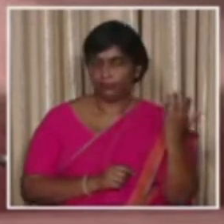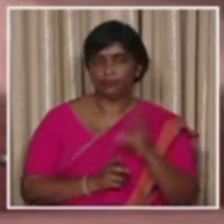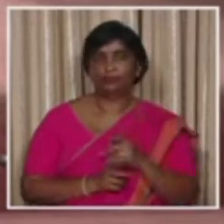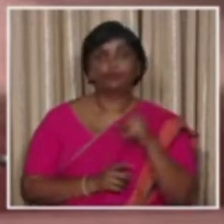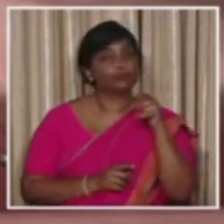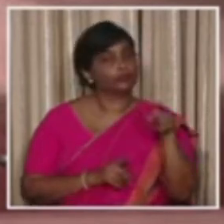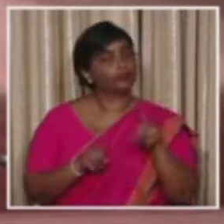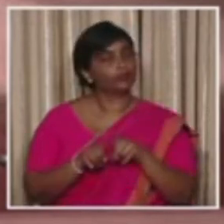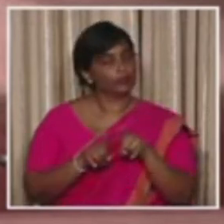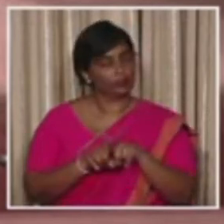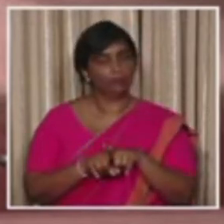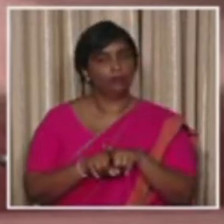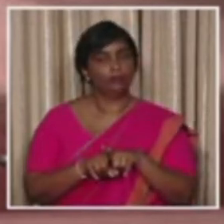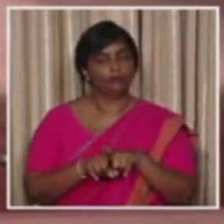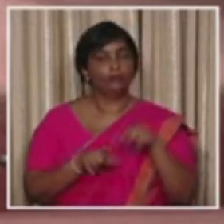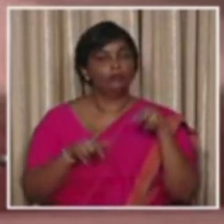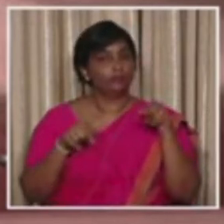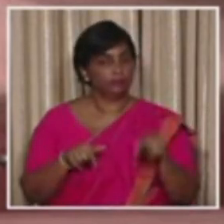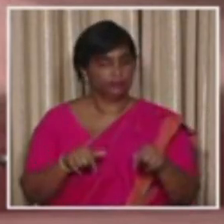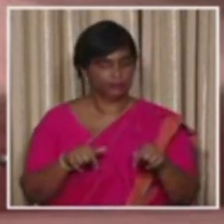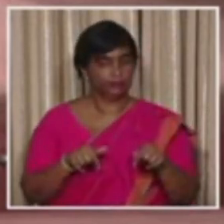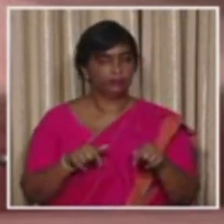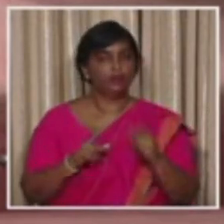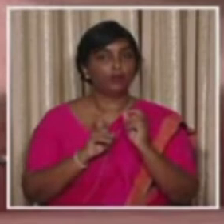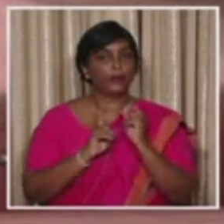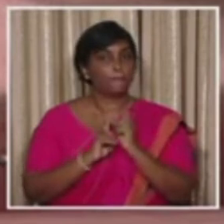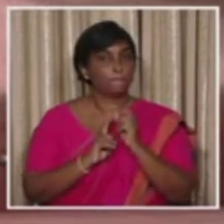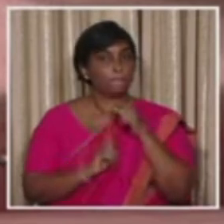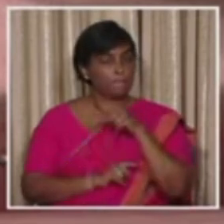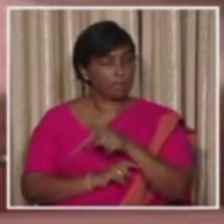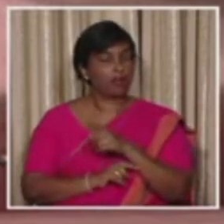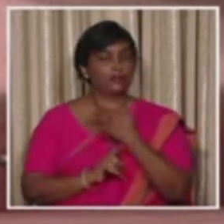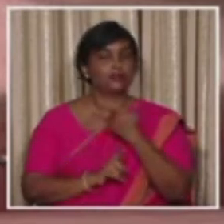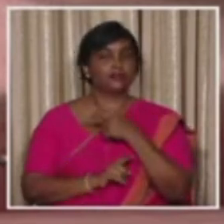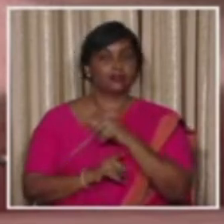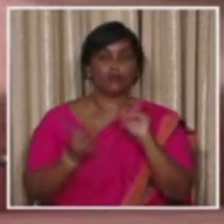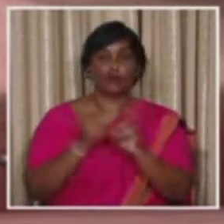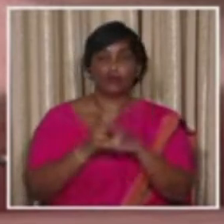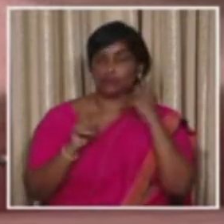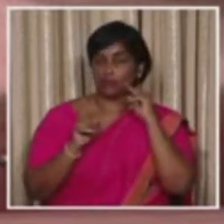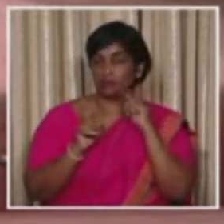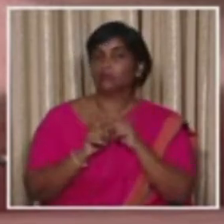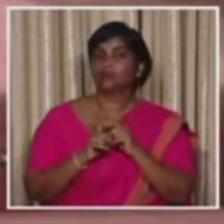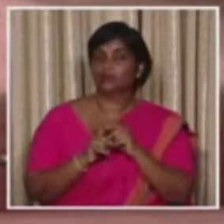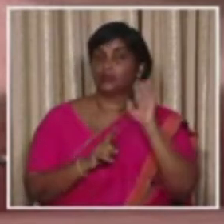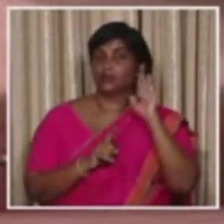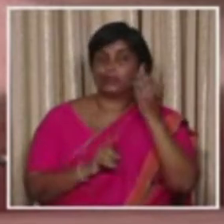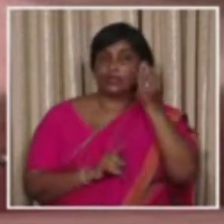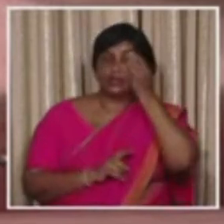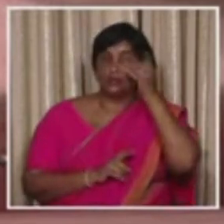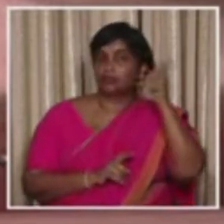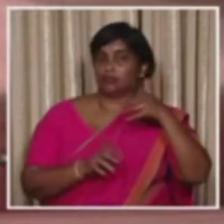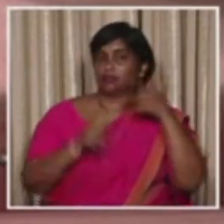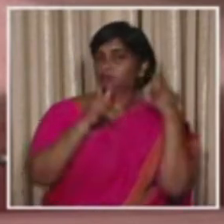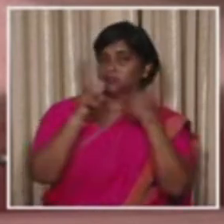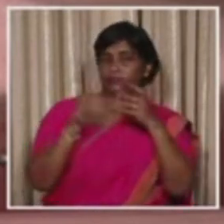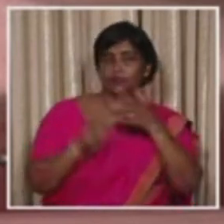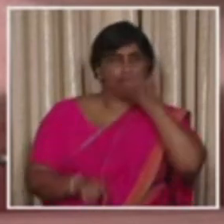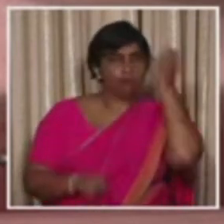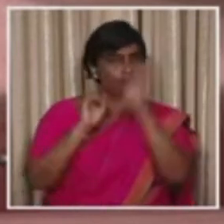அதேபோல்தான் இன்றும் அந்த முஸ்லிம் மக்களுக்கு எதிரான இஸ்ரேலினுடைய தாக்குதலுக்கு எதிராக பெரிய